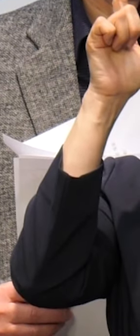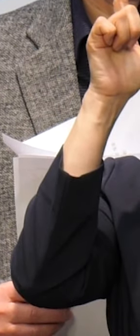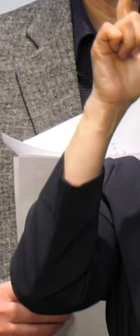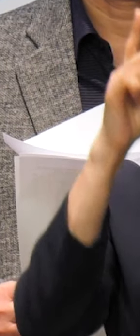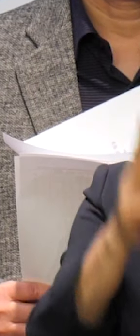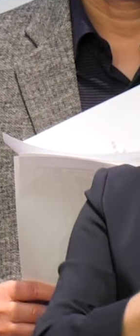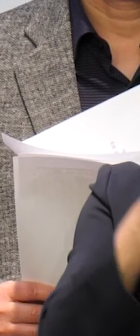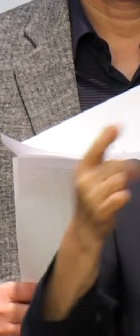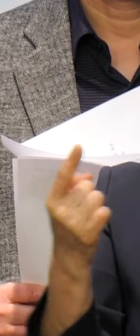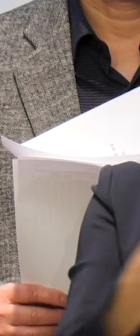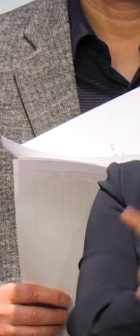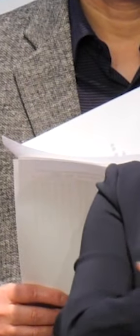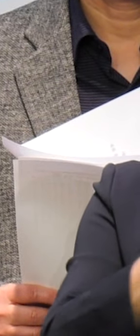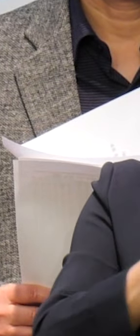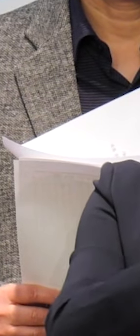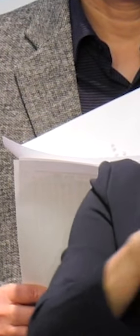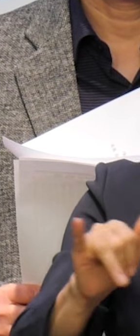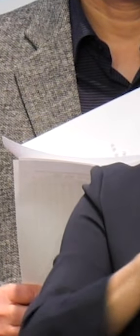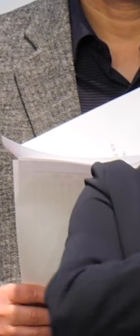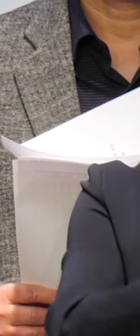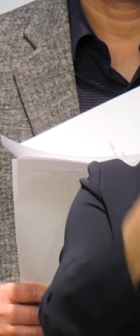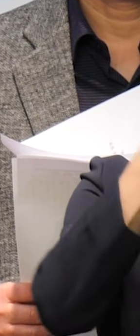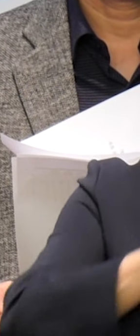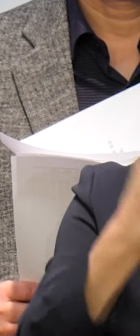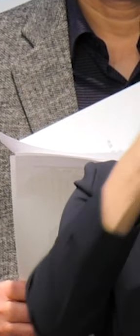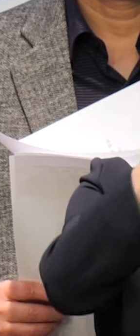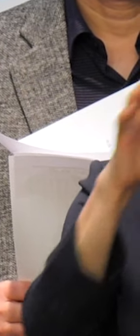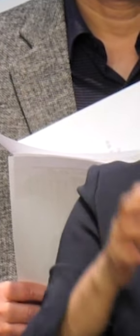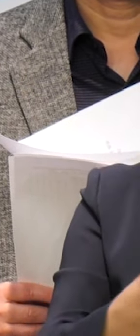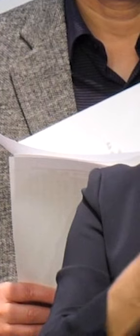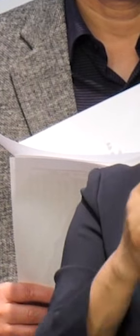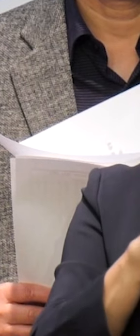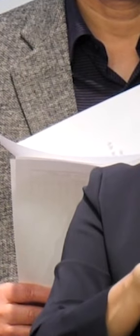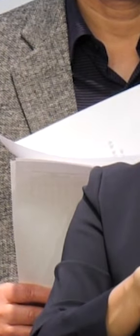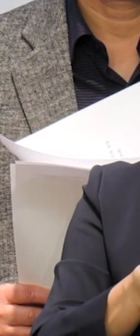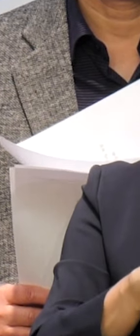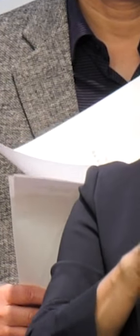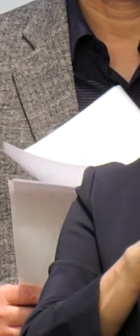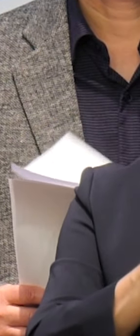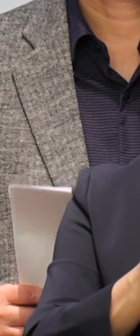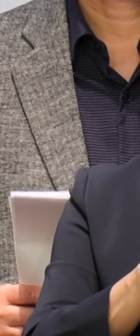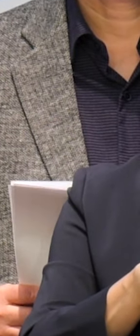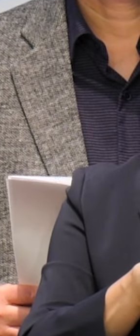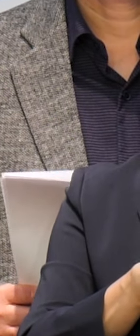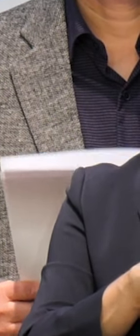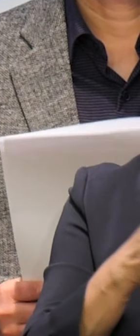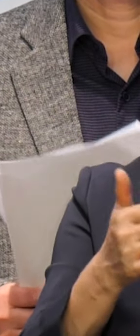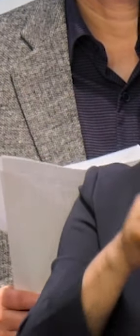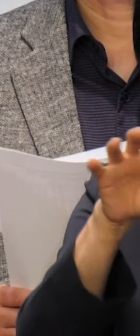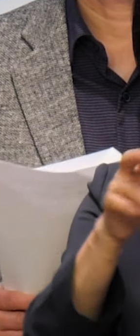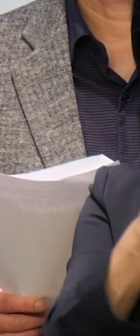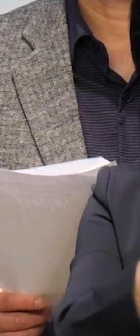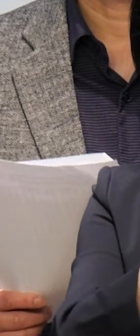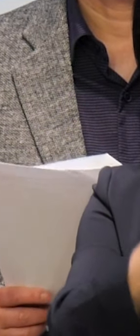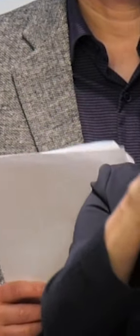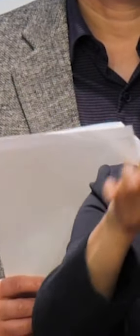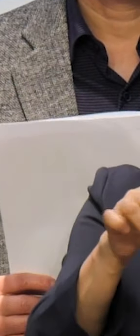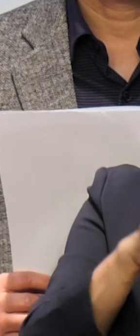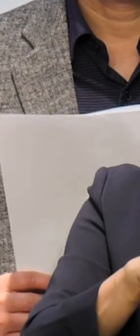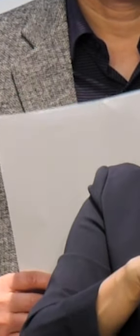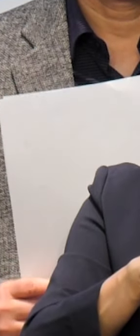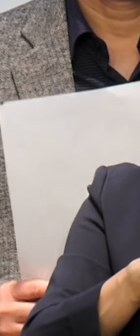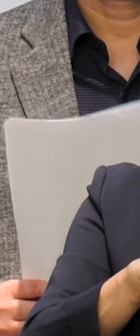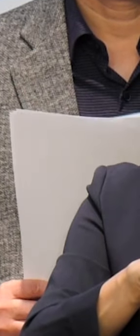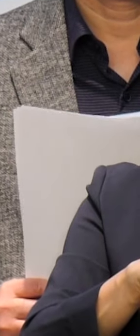한우산업 전환법, 농업인의 권익 보호와 대의 기구인 농업회의소 법제화를 위한